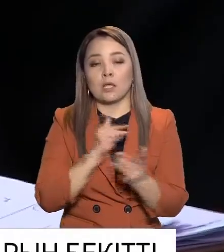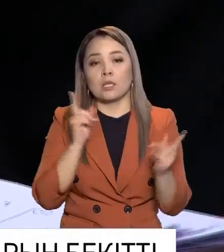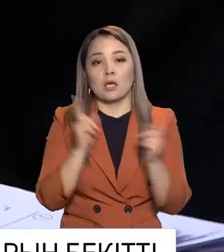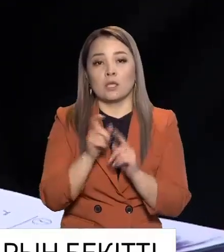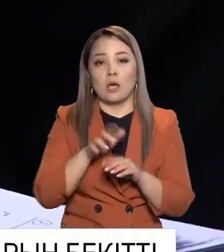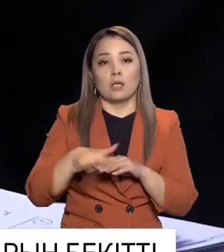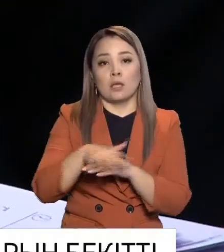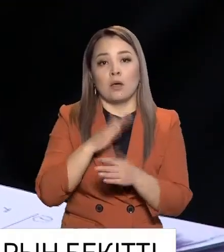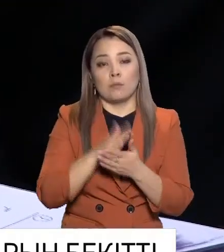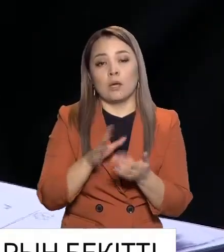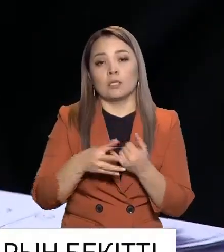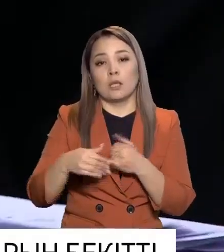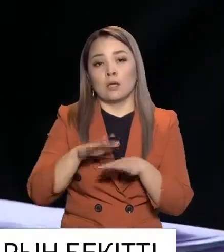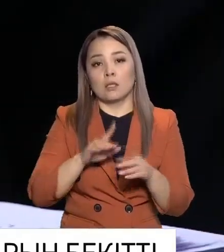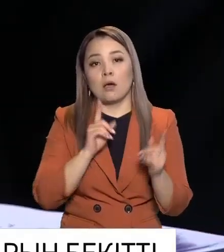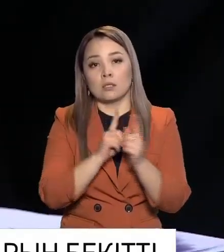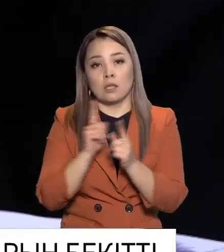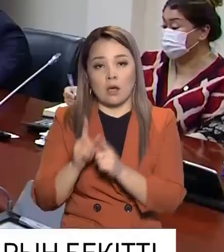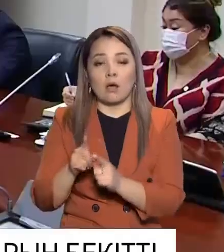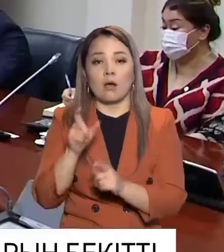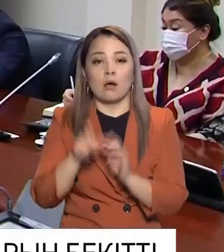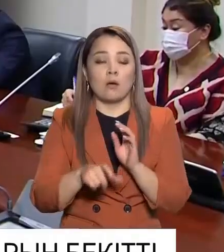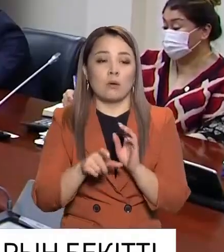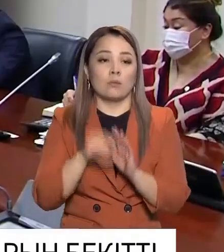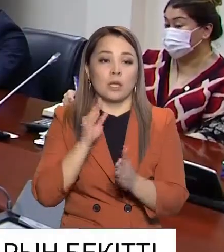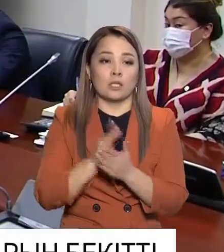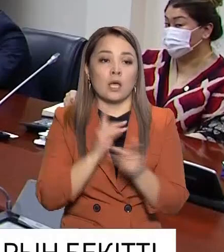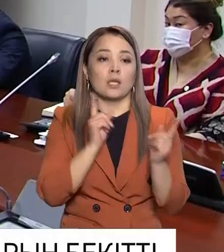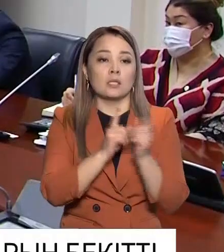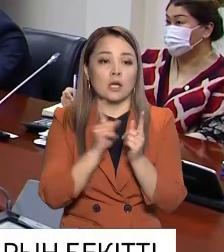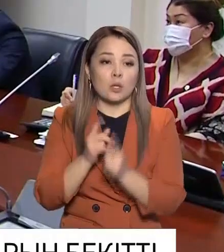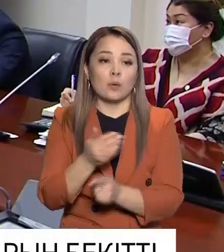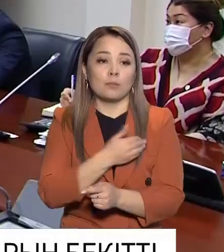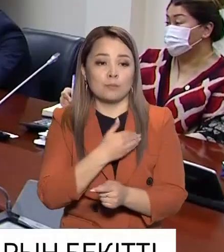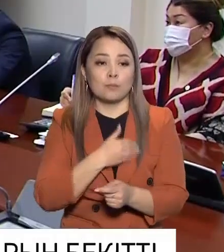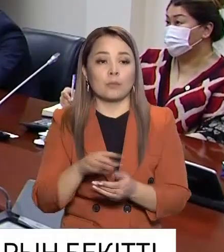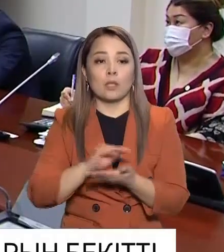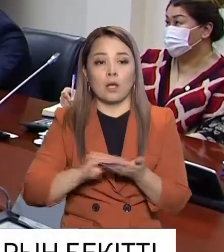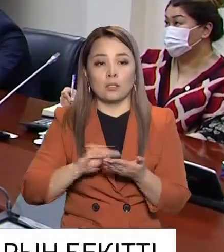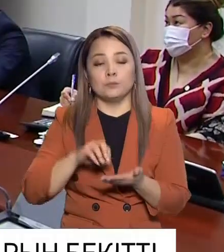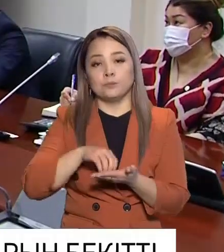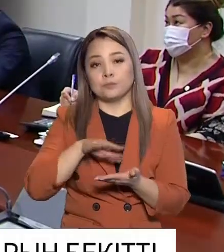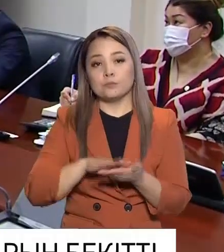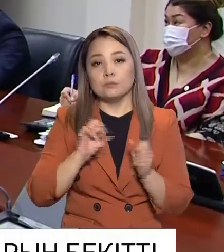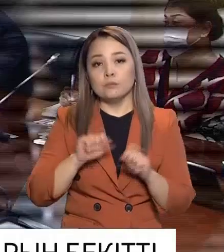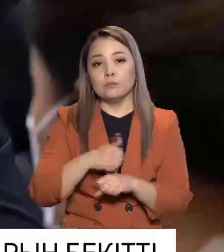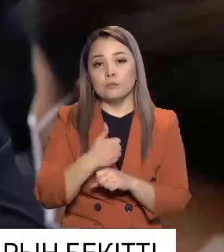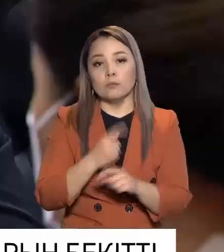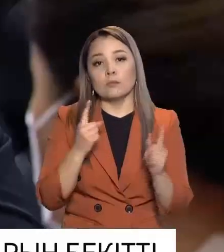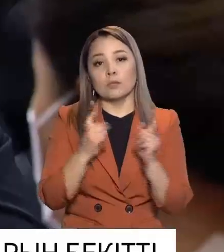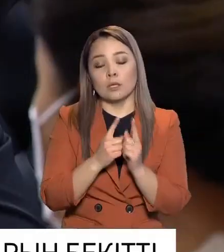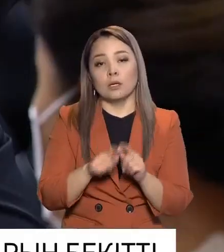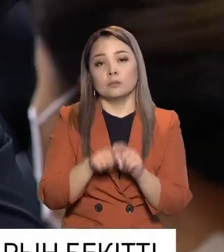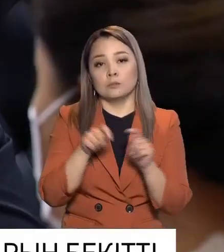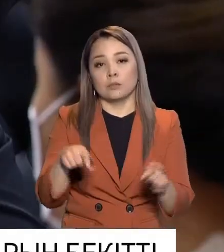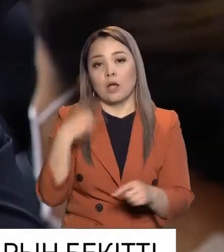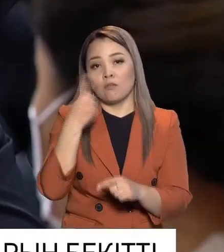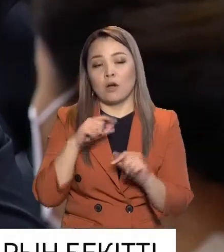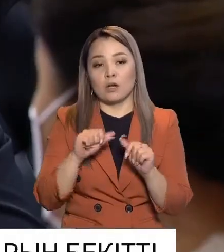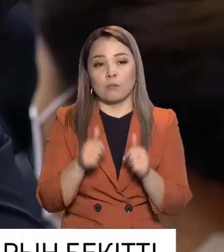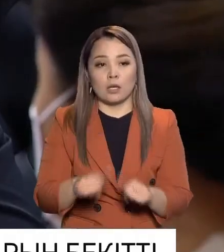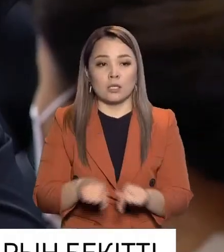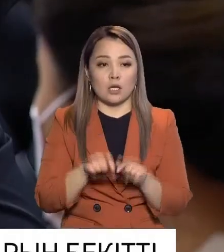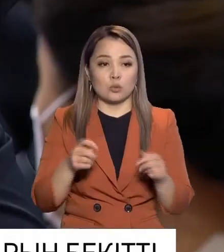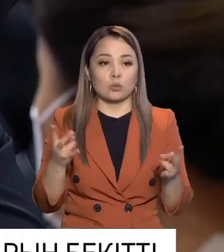үшін өңірлерді аралайды. Қабылдауға депутаттармен кездескісі келетіндердің бәрі де жазыла алады. Бастысы, кездесулер ашық форматта өтуі